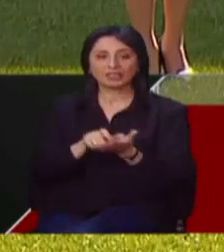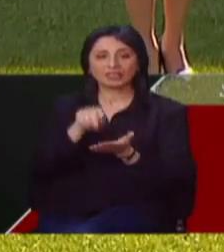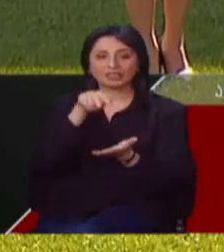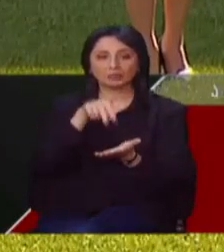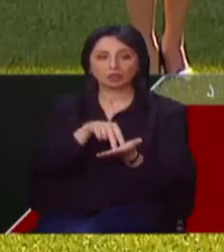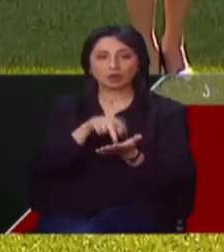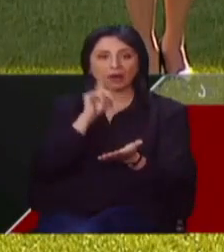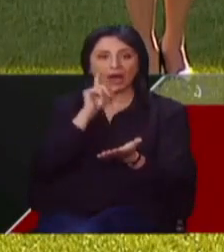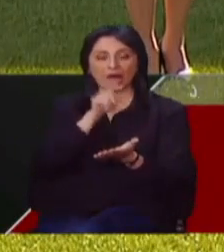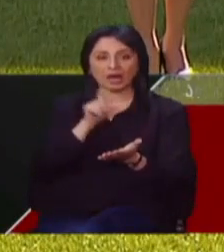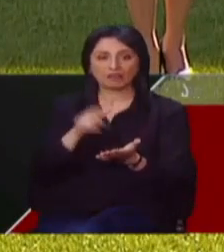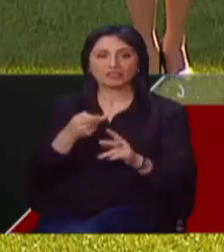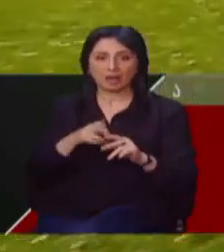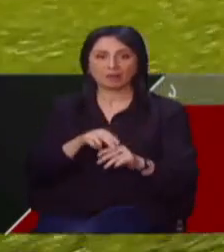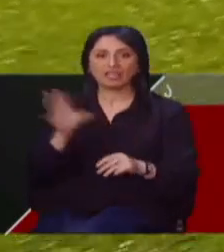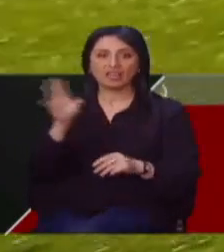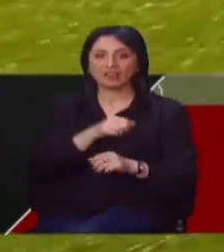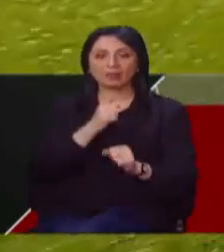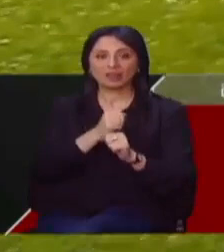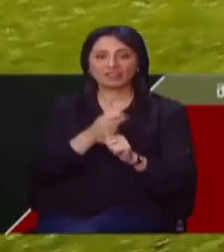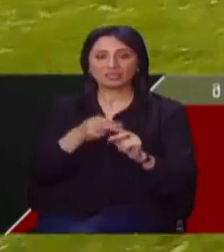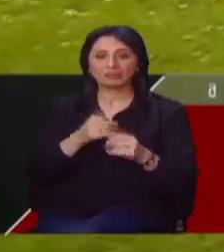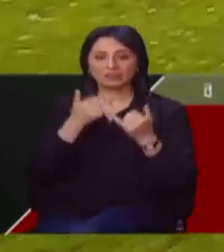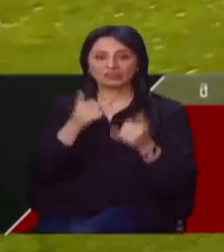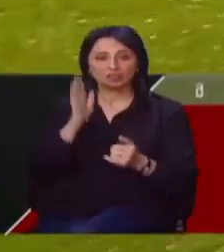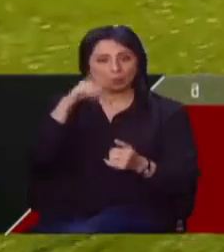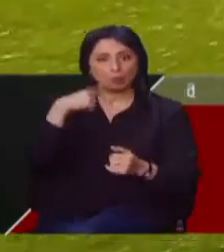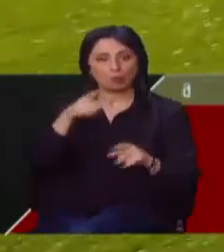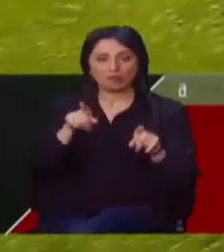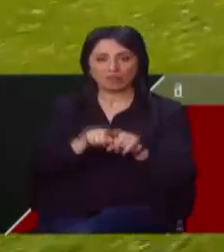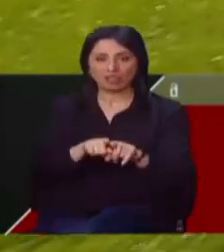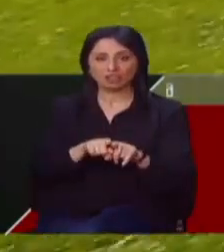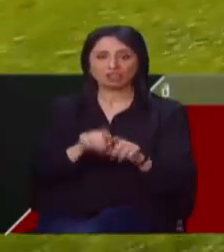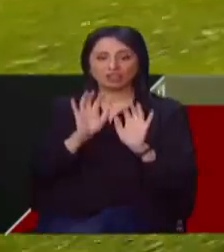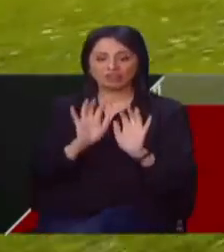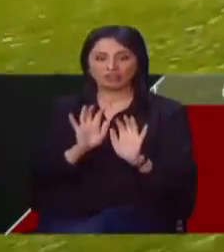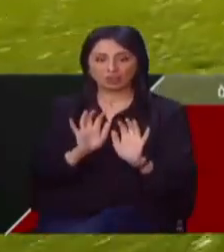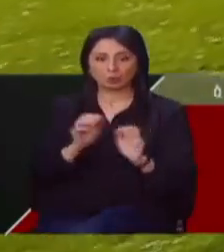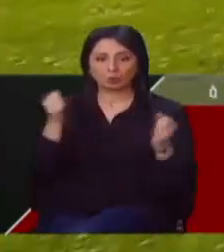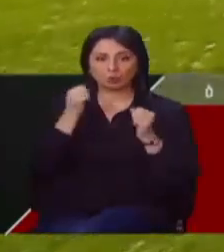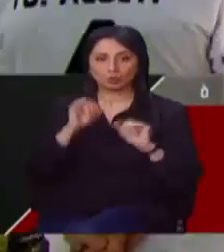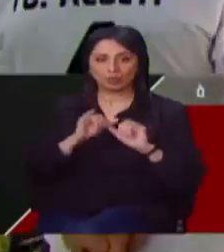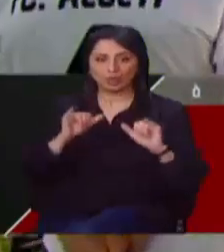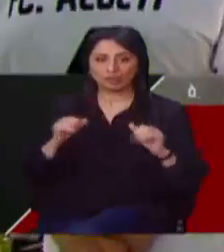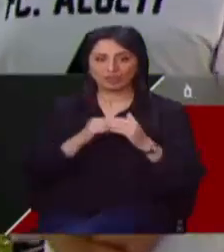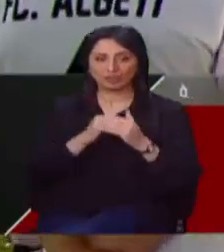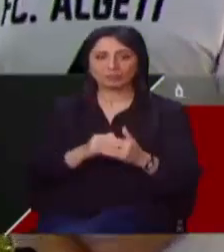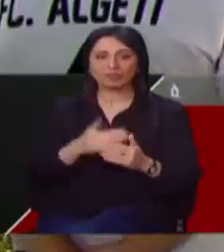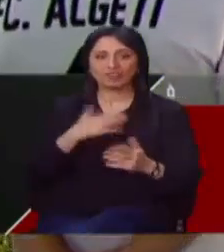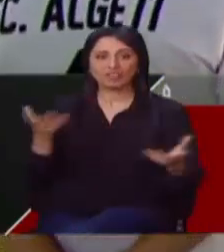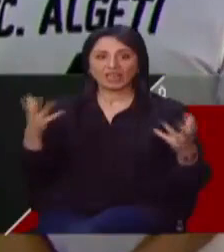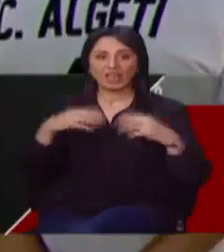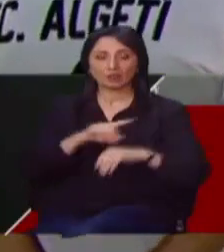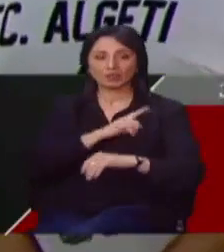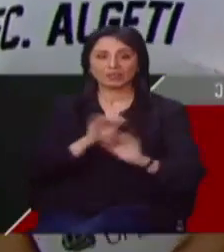მდგომ ახალგაზრდობას და ამიტომ ყველაფერი გაკეთება იმისათვის, რომ მომავალშიც ვიზრუნოთ სპორტის განვითარებას. ჩვენ